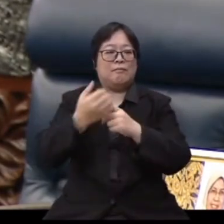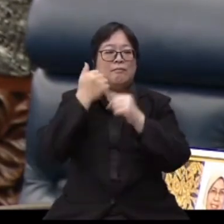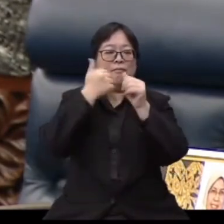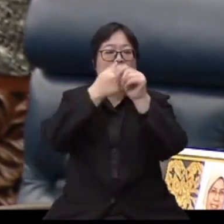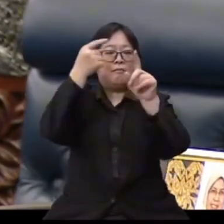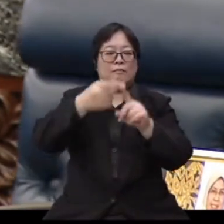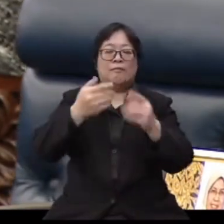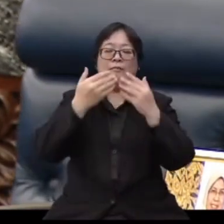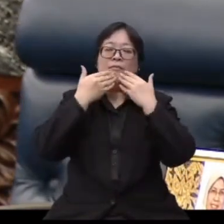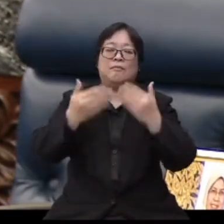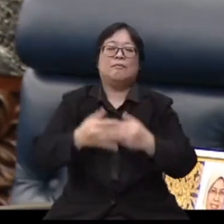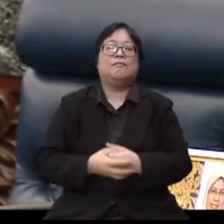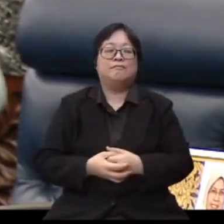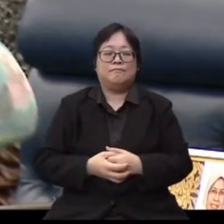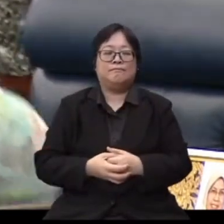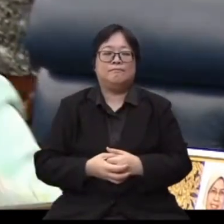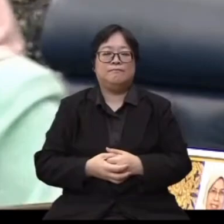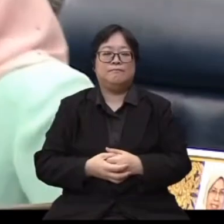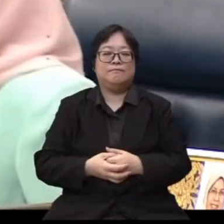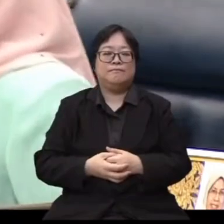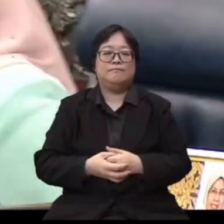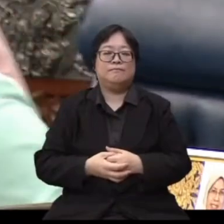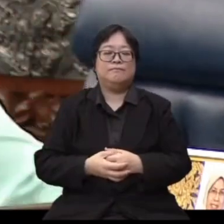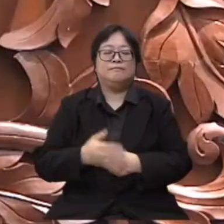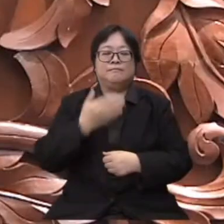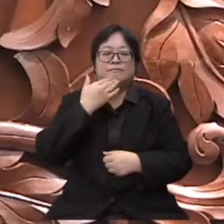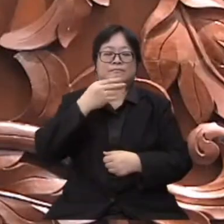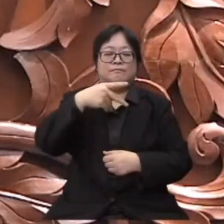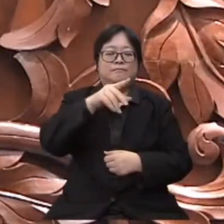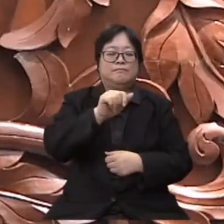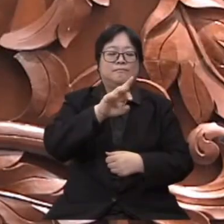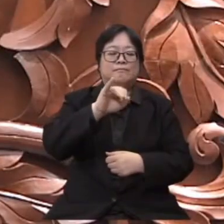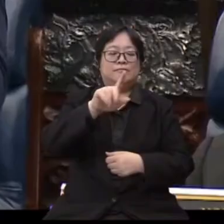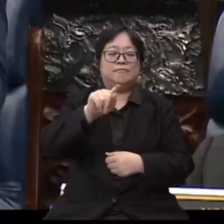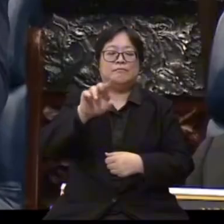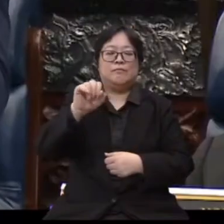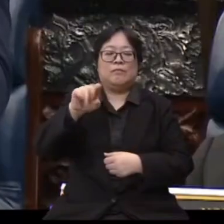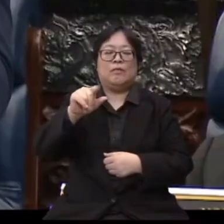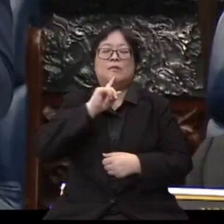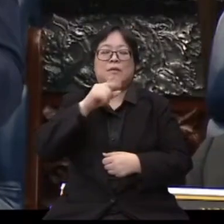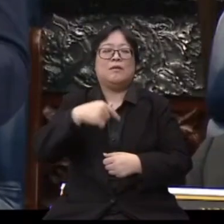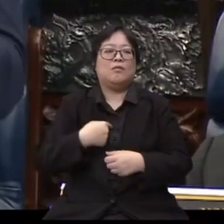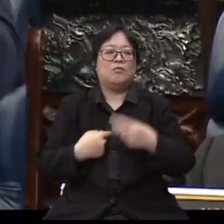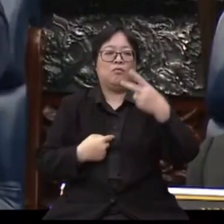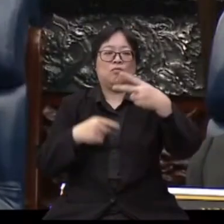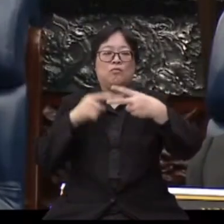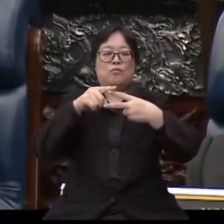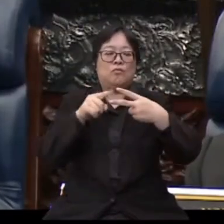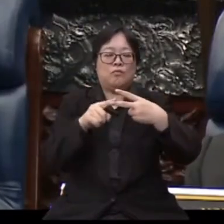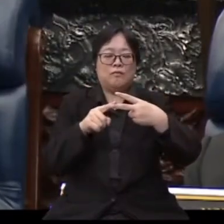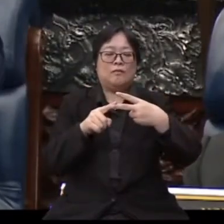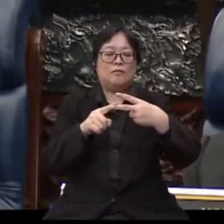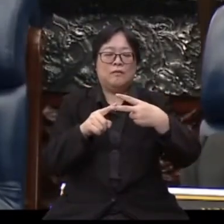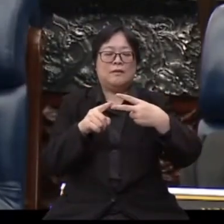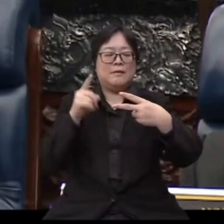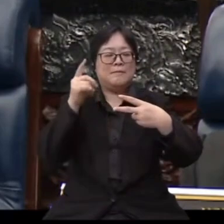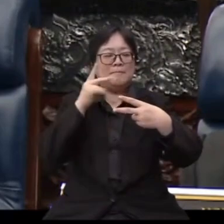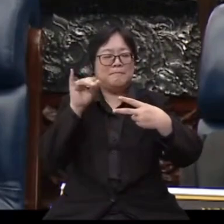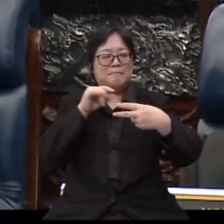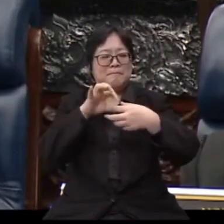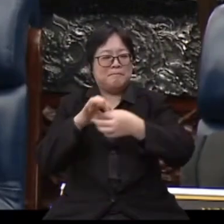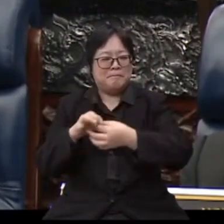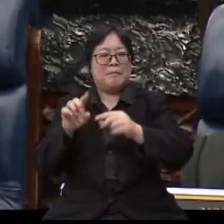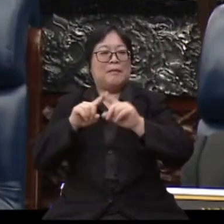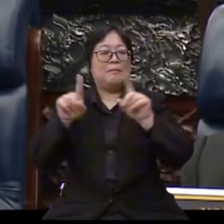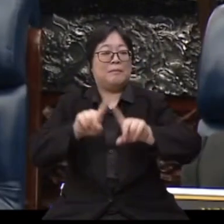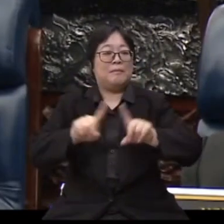mengikut sasaran. Terima kasih. Terima kasih Farid Sulung. Jadi sebenarnya ada dua soalan yang walaupun nampak berkait tapi dia